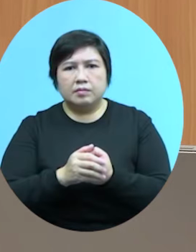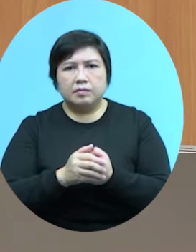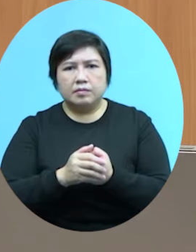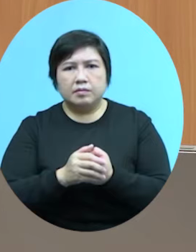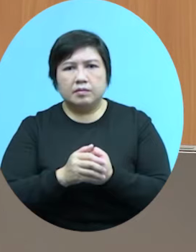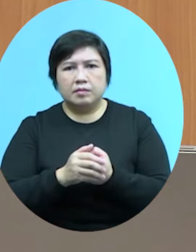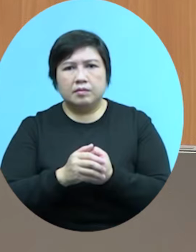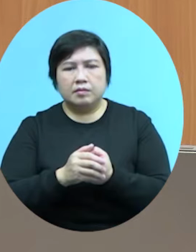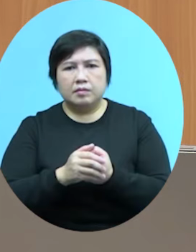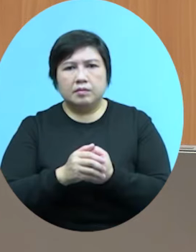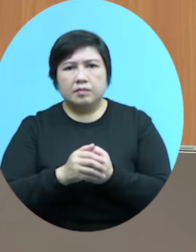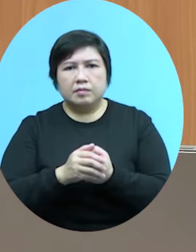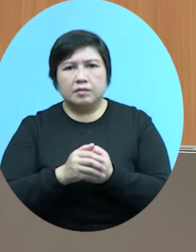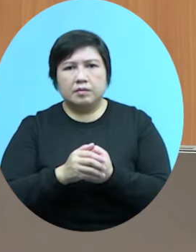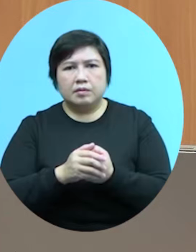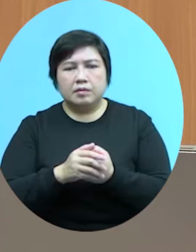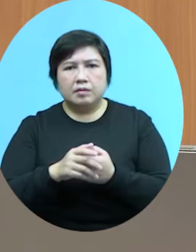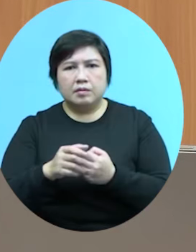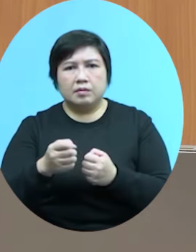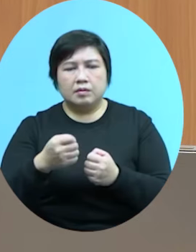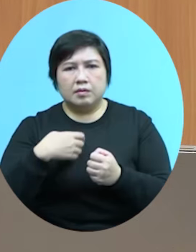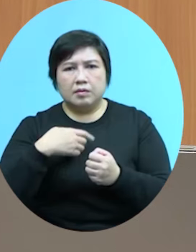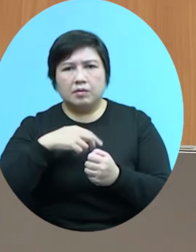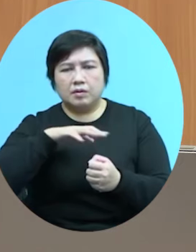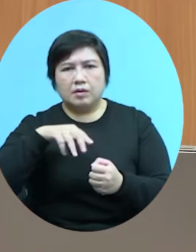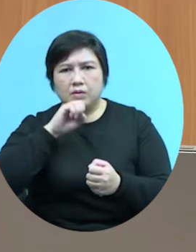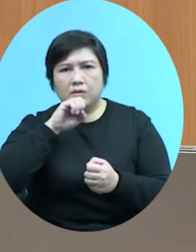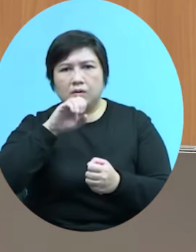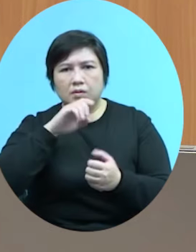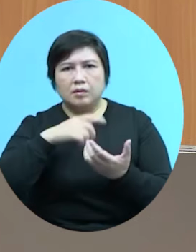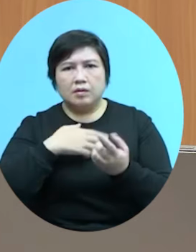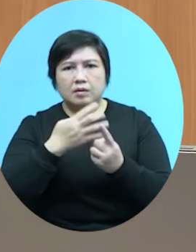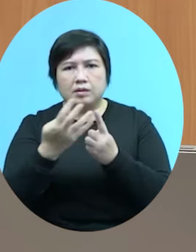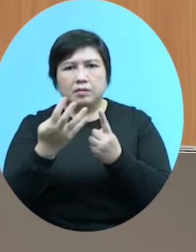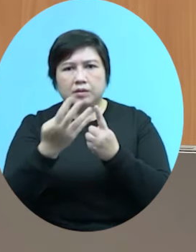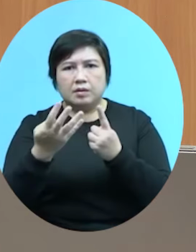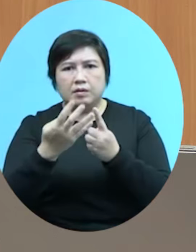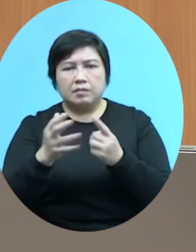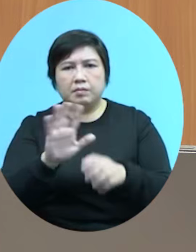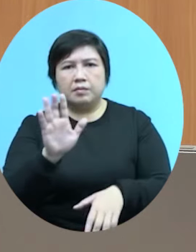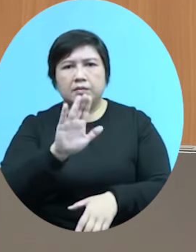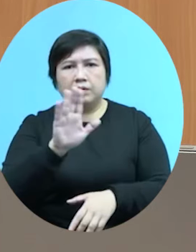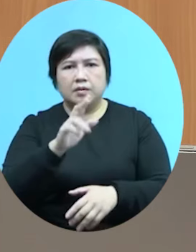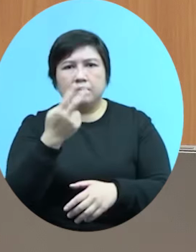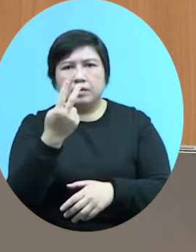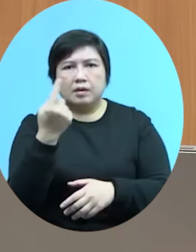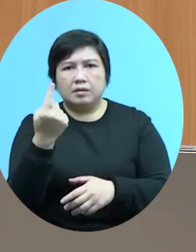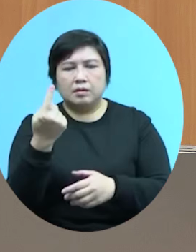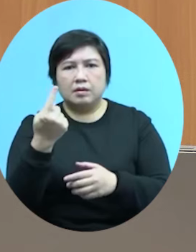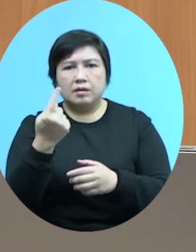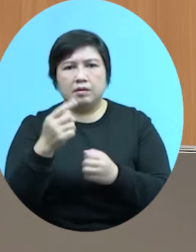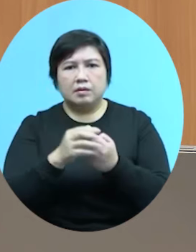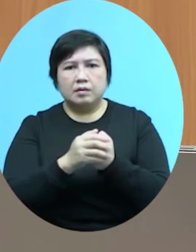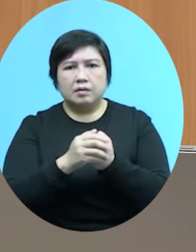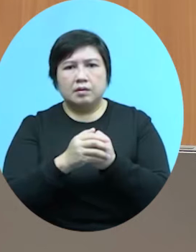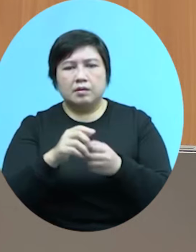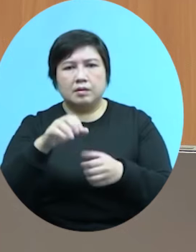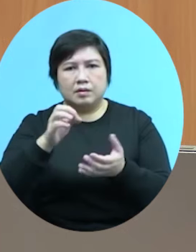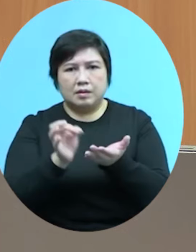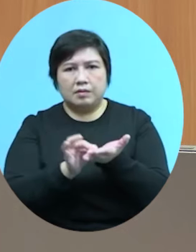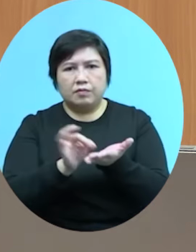這些比如我們講的些那些間不應該是21間的場